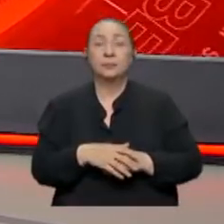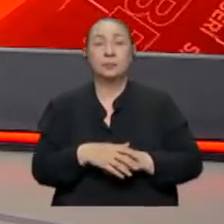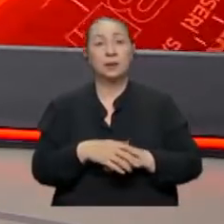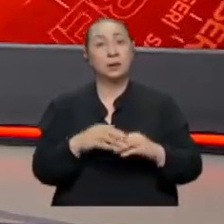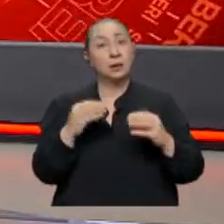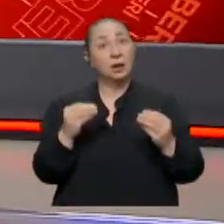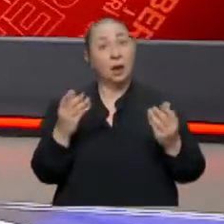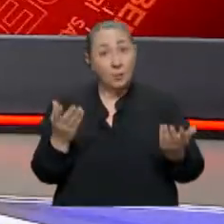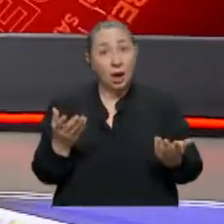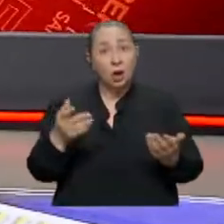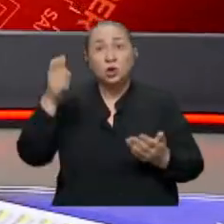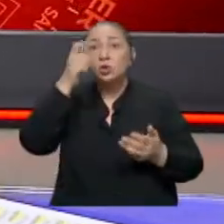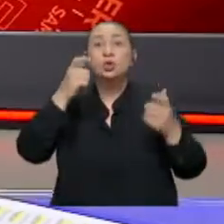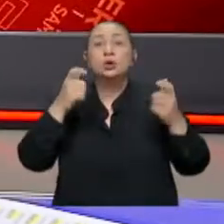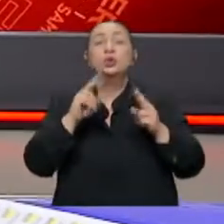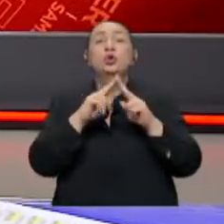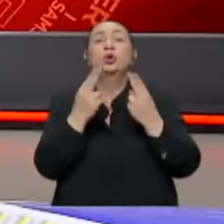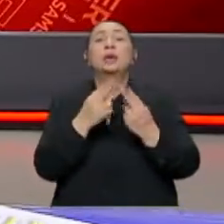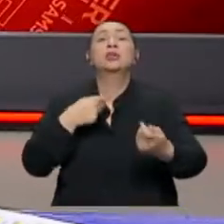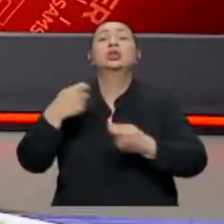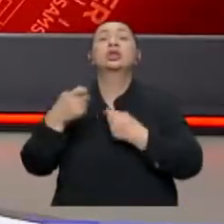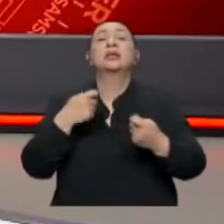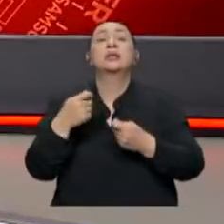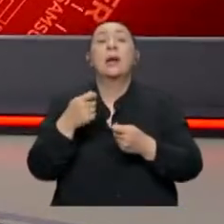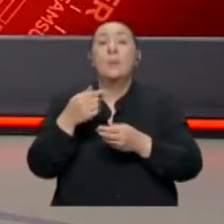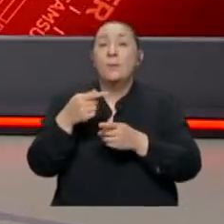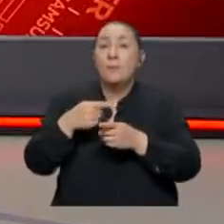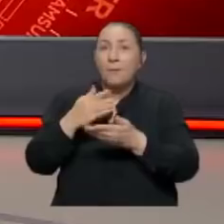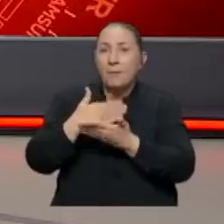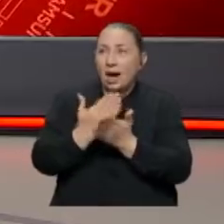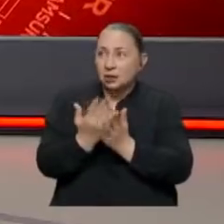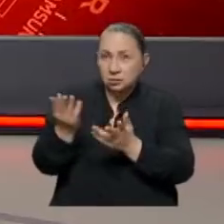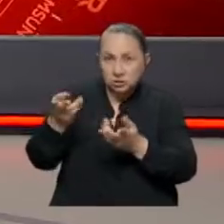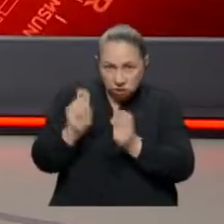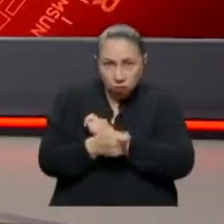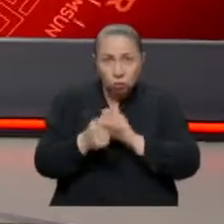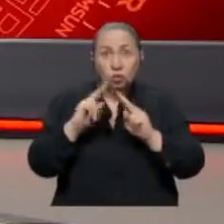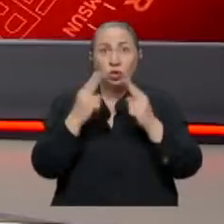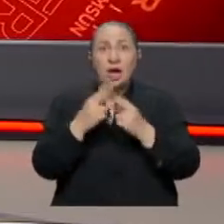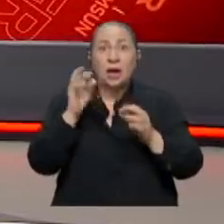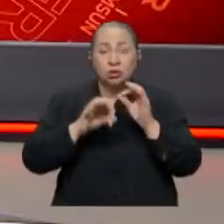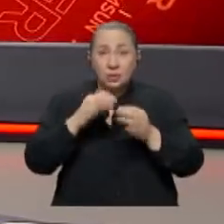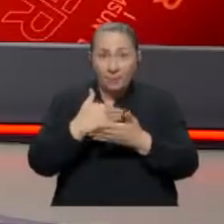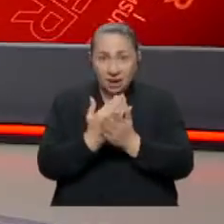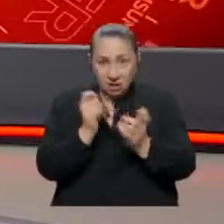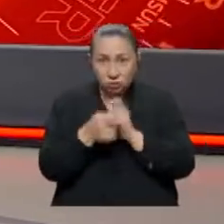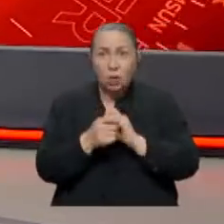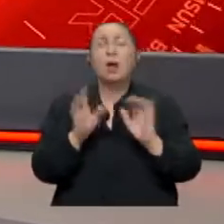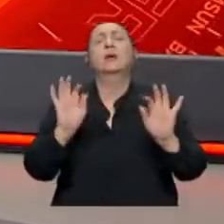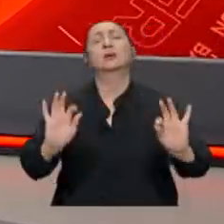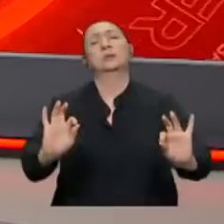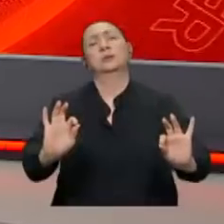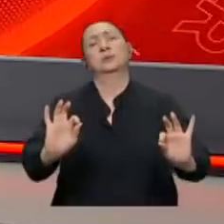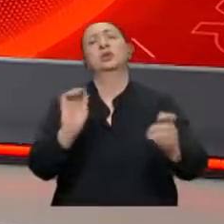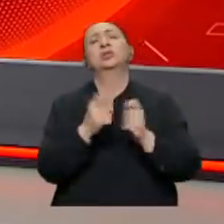iyi ama Türkiye'nin dünya ticaretinde aldığı pay değişiyor mu Dünya ekonomisinde aldığı pay değişiyor mu Hayır hiç